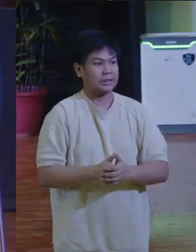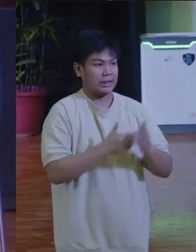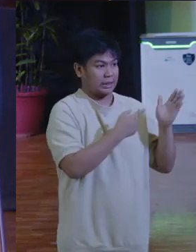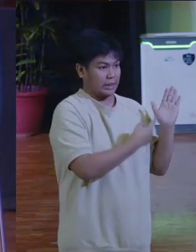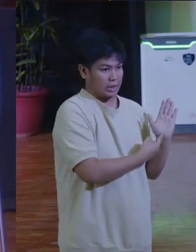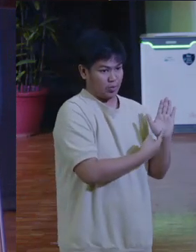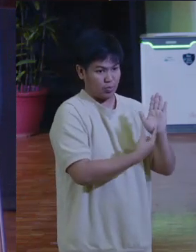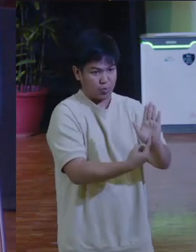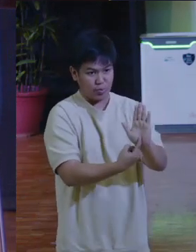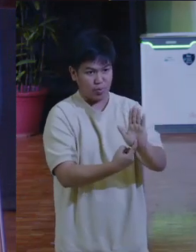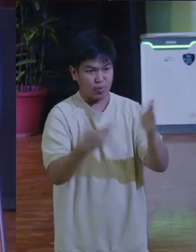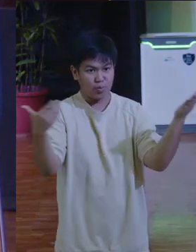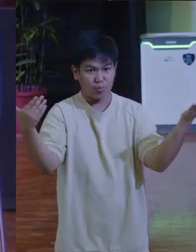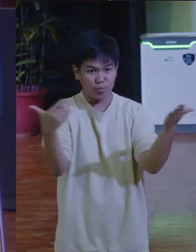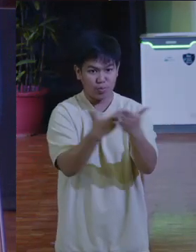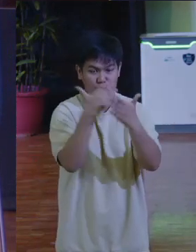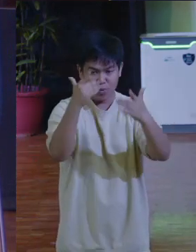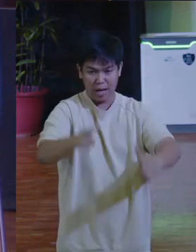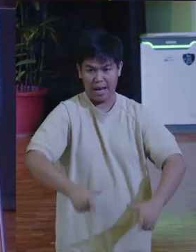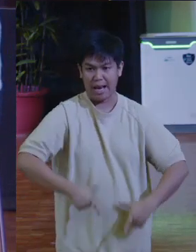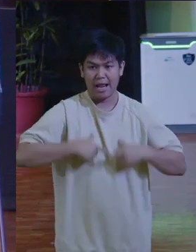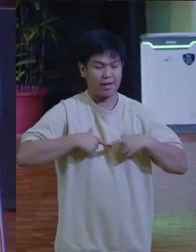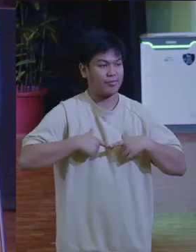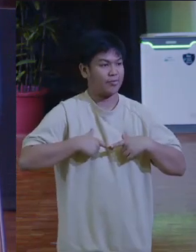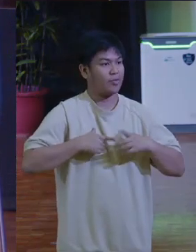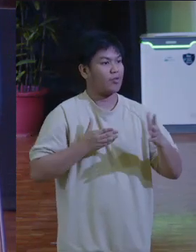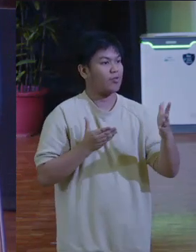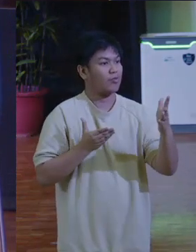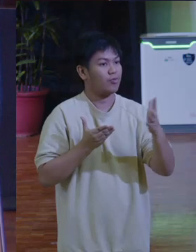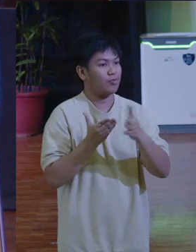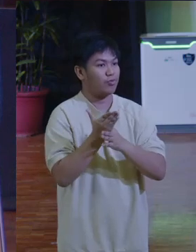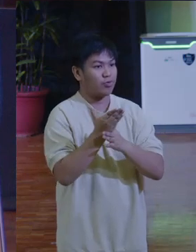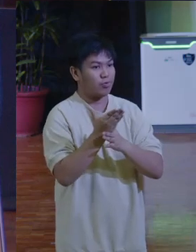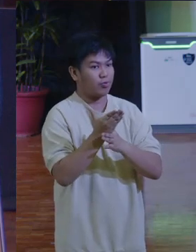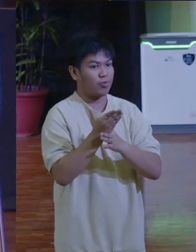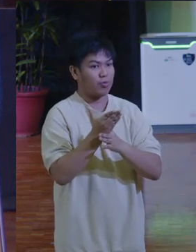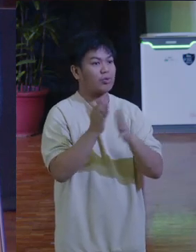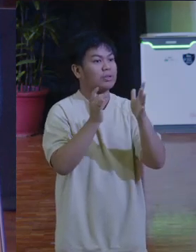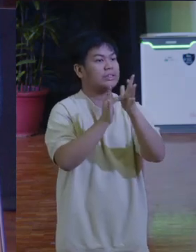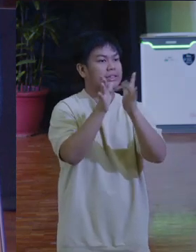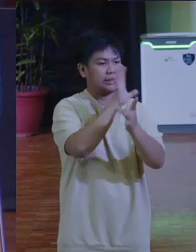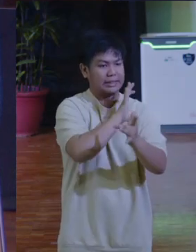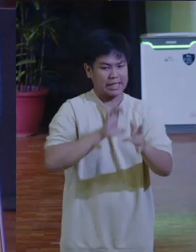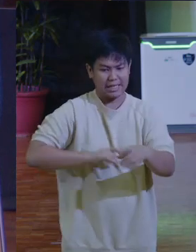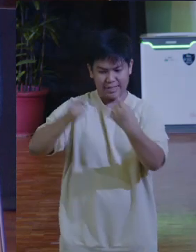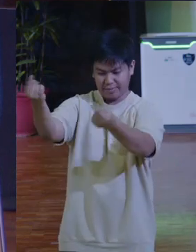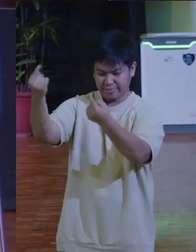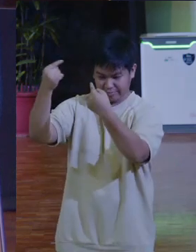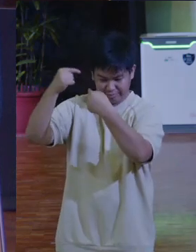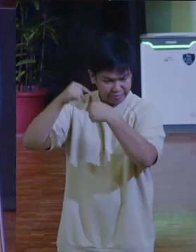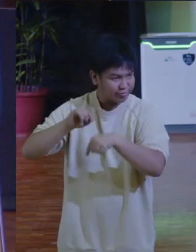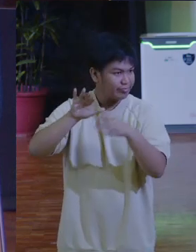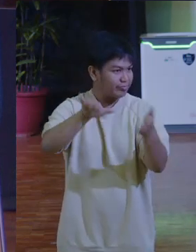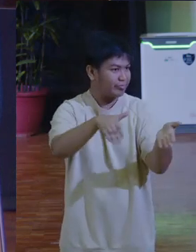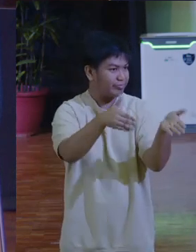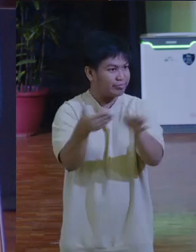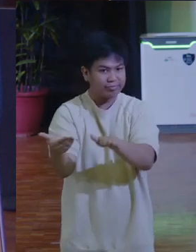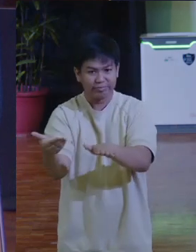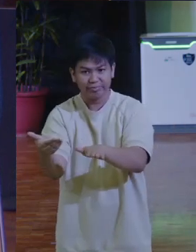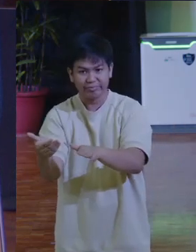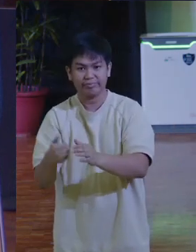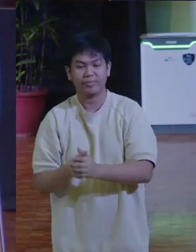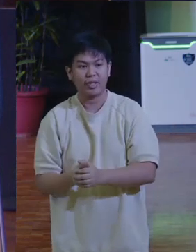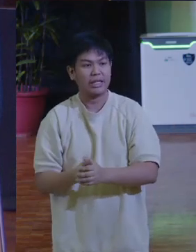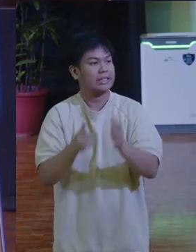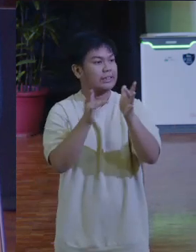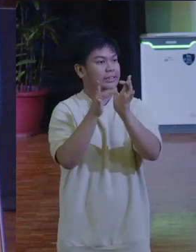ng pagbabago ng buhay na dumarating sa kanyang pagdatal, sa kanyang pagdating. Ang kanyang pagdating sa